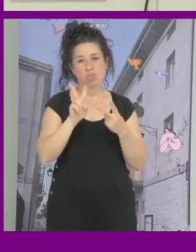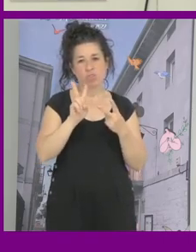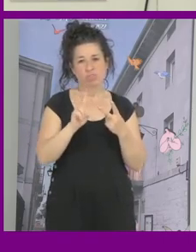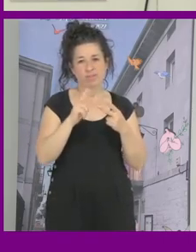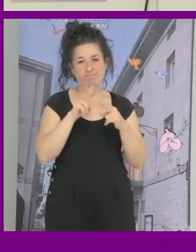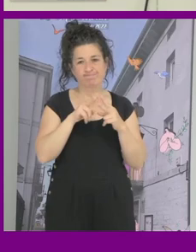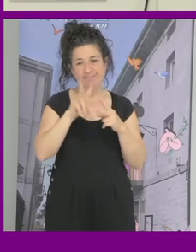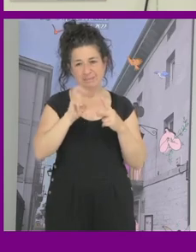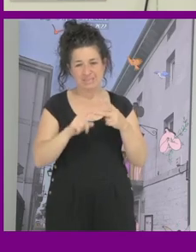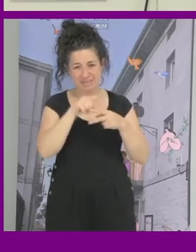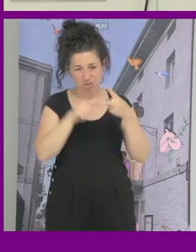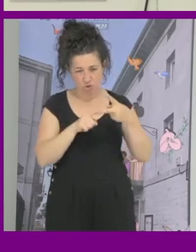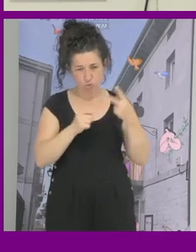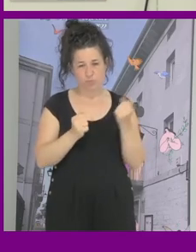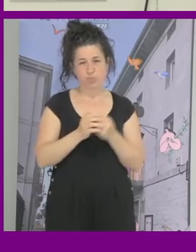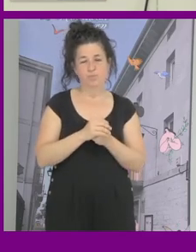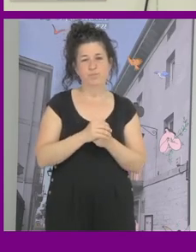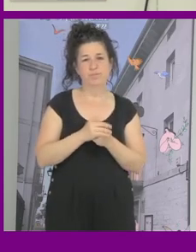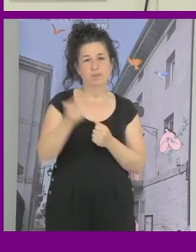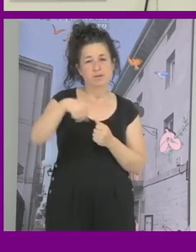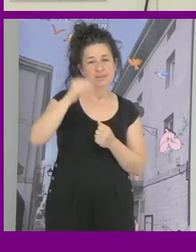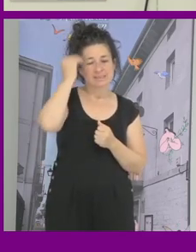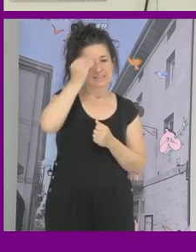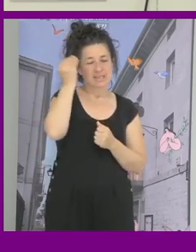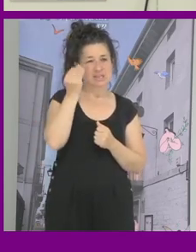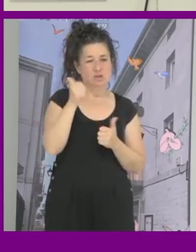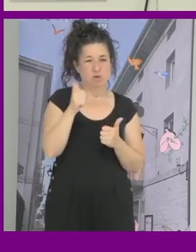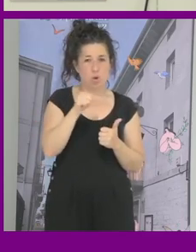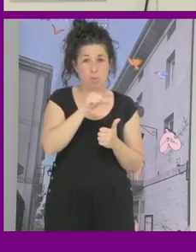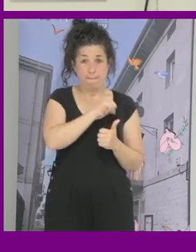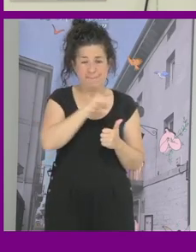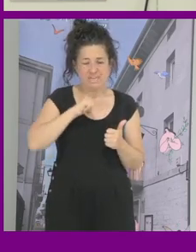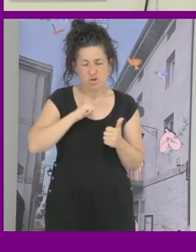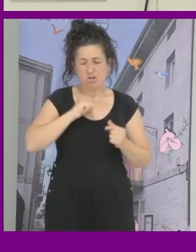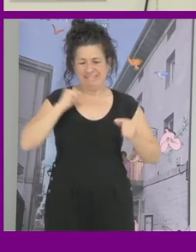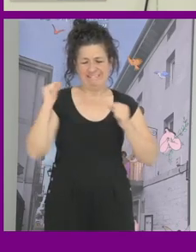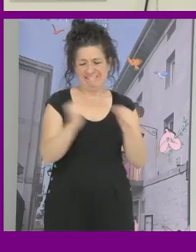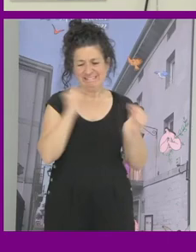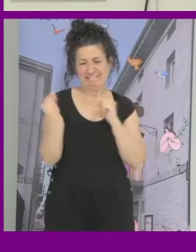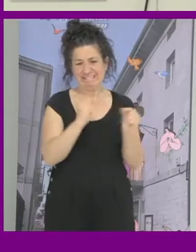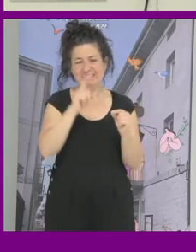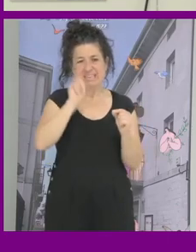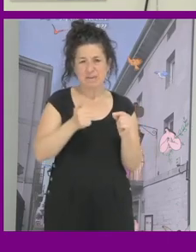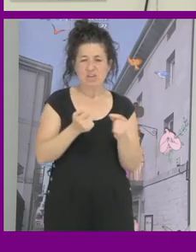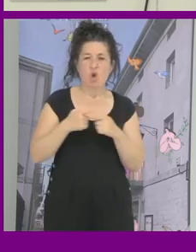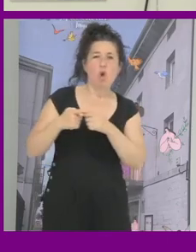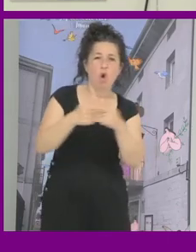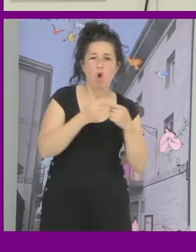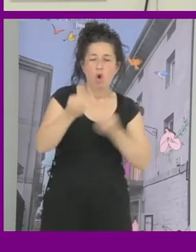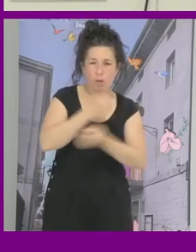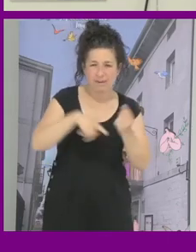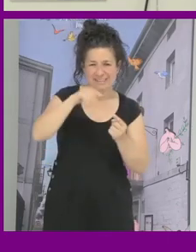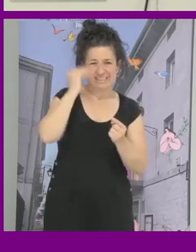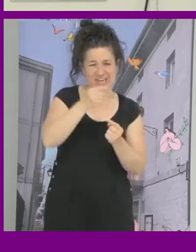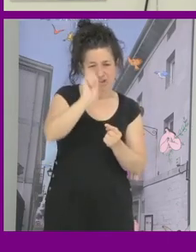Aberre, uste duzuen nahiko eztabaida ni pertsonalki daukadalako honetan eta konpartidu da nenean ere bai pues, nahiko eztabaida